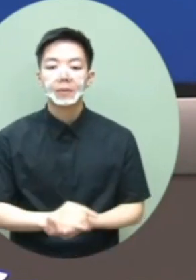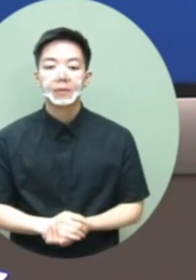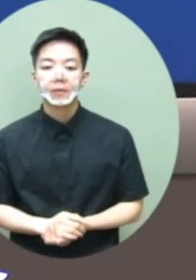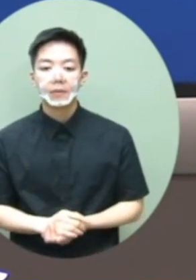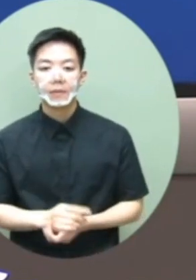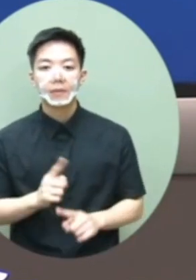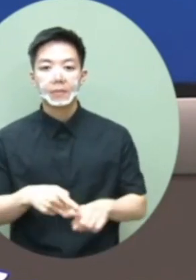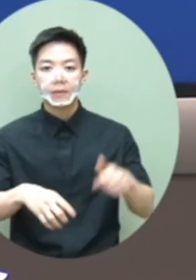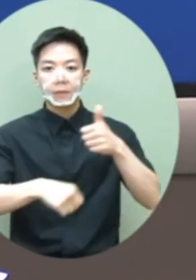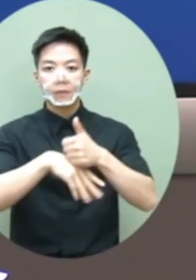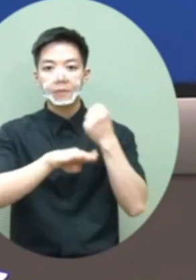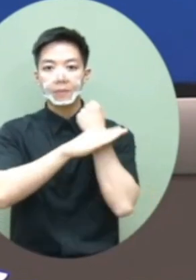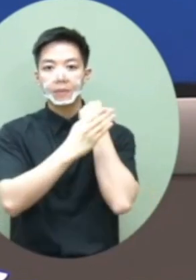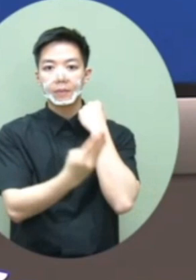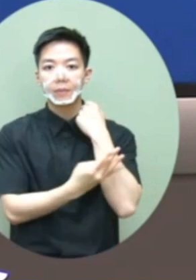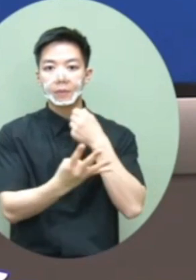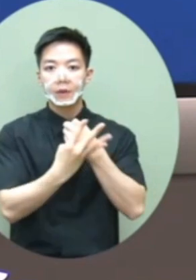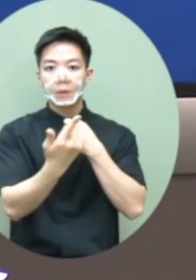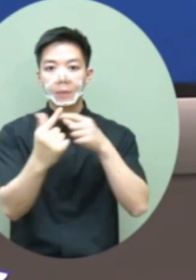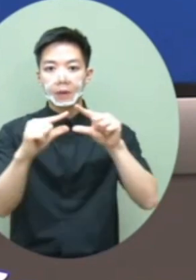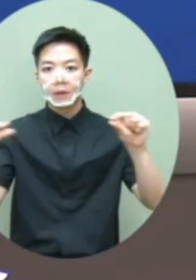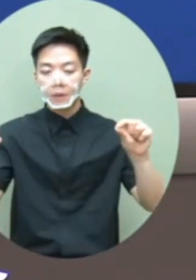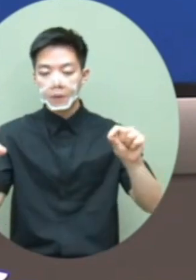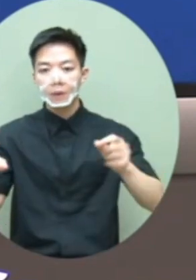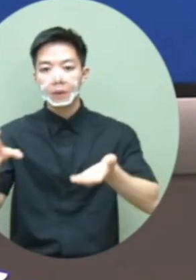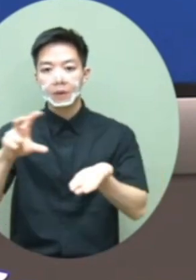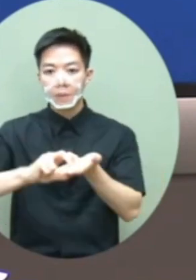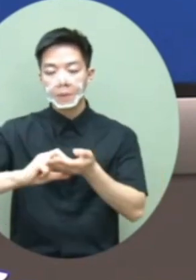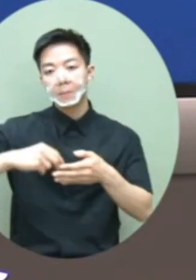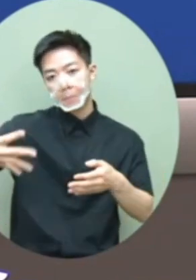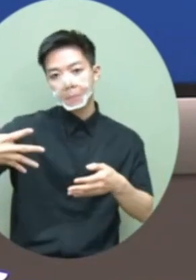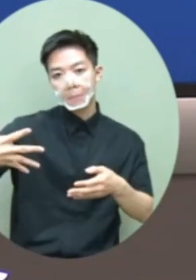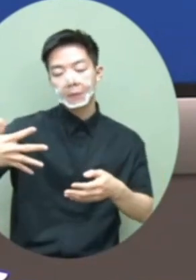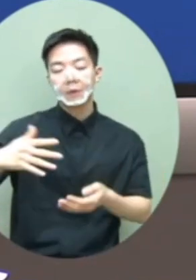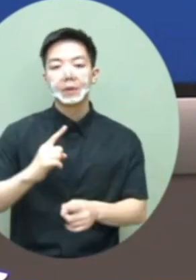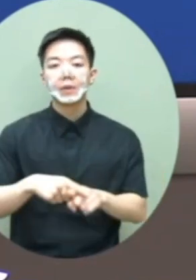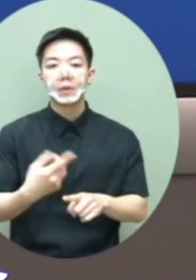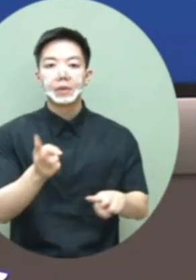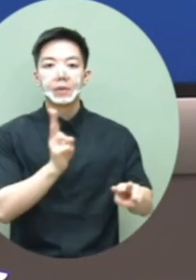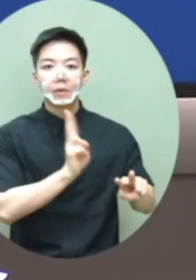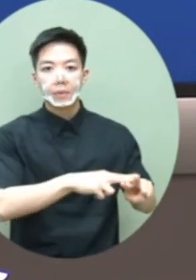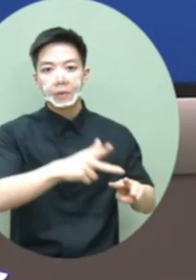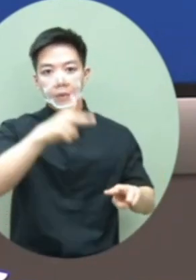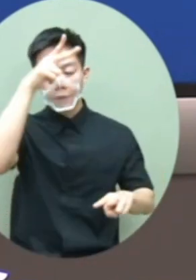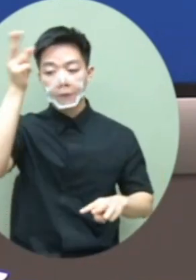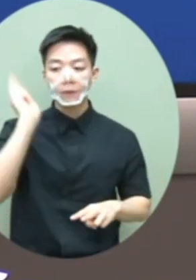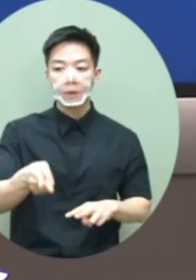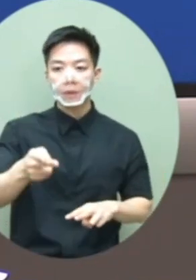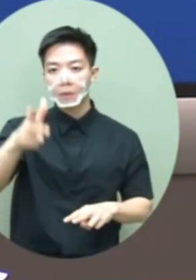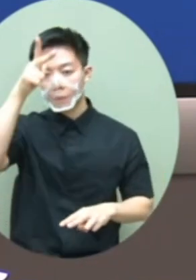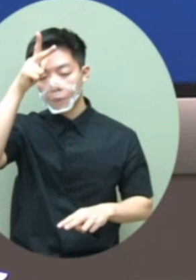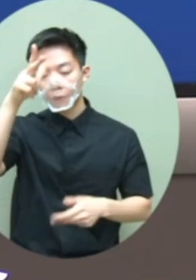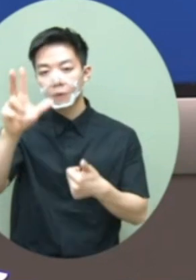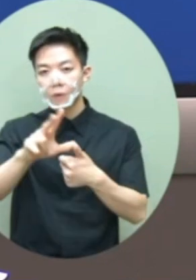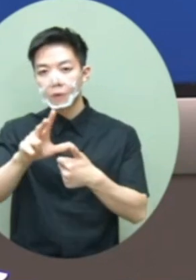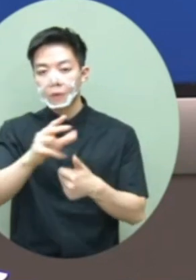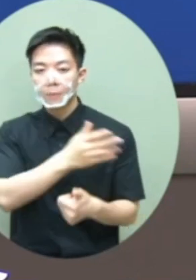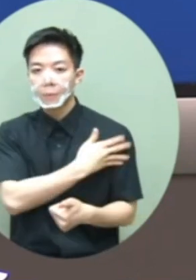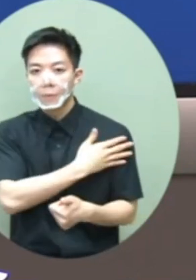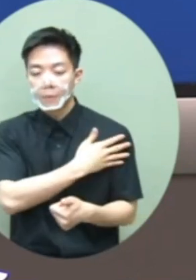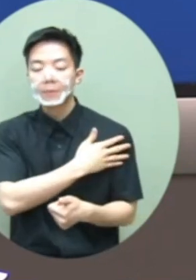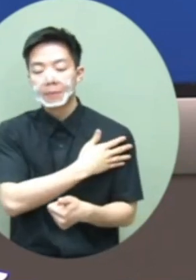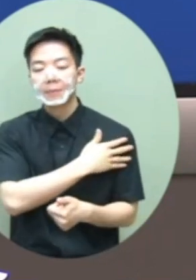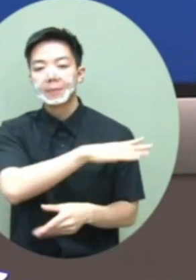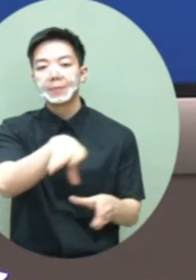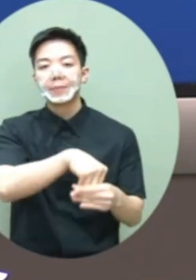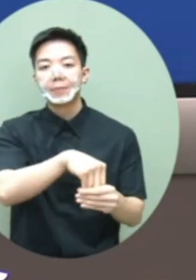按住《基本法》第48条第五款係得到中央人民政府任命嘅主要官員嚇。但今日咧就未能